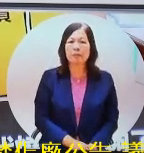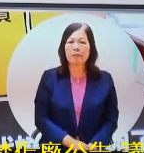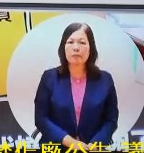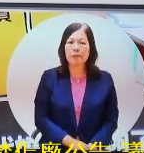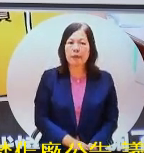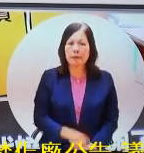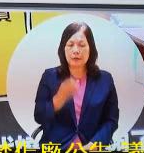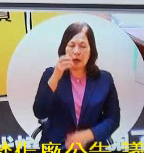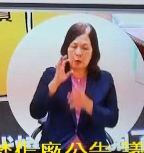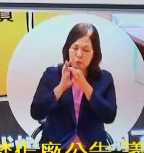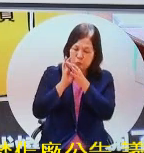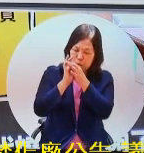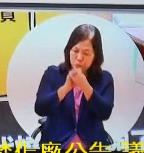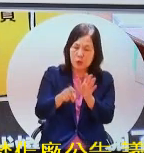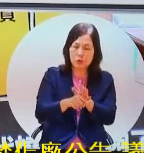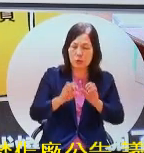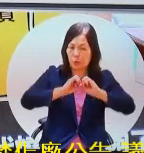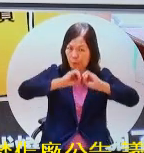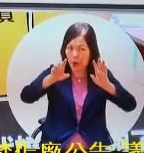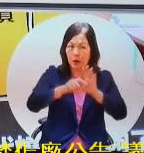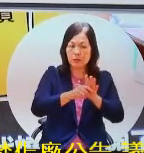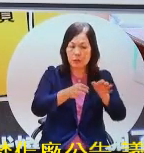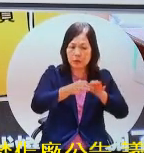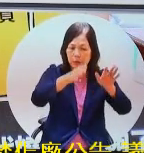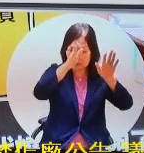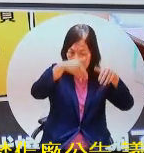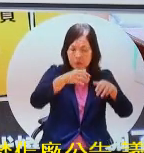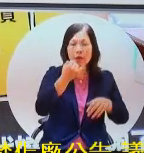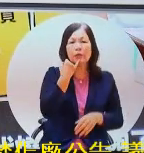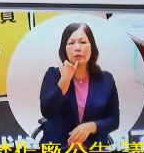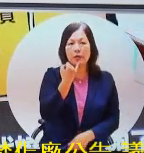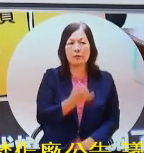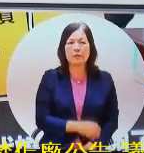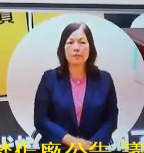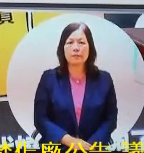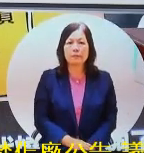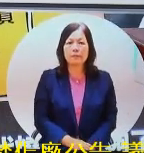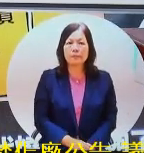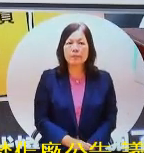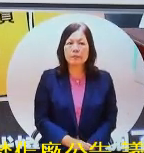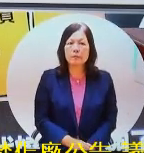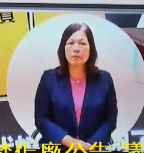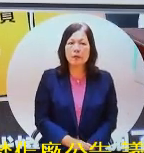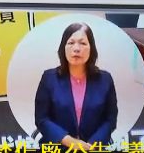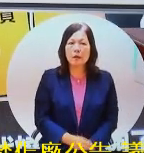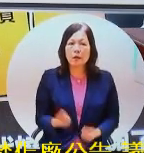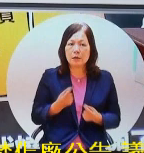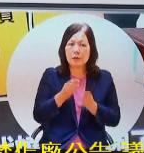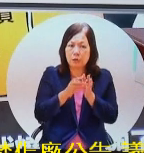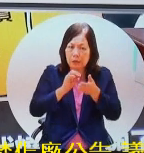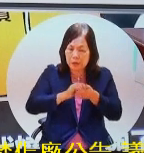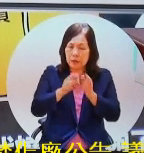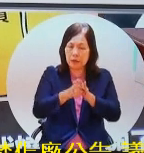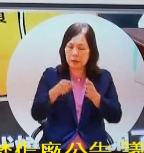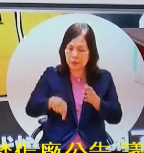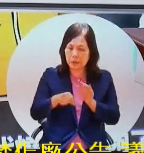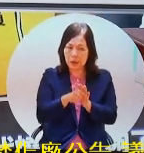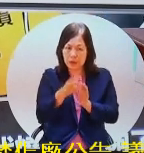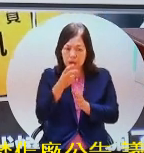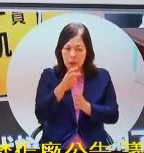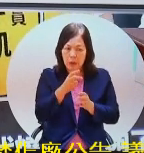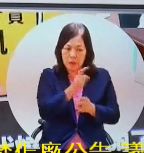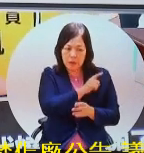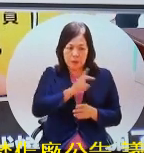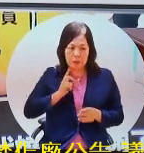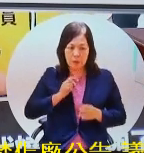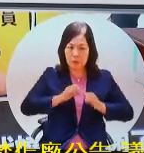续去做这个公告跟招商。还也就是说，我们必须要在这个兼顾市民朋友的